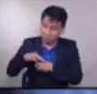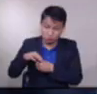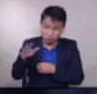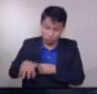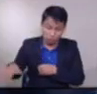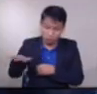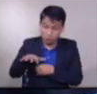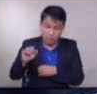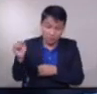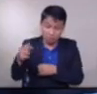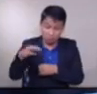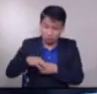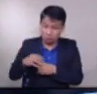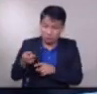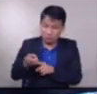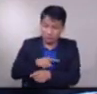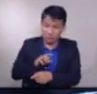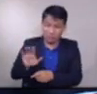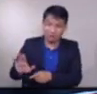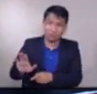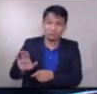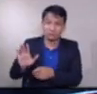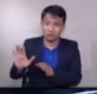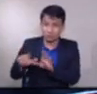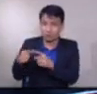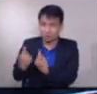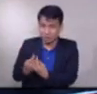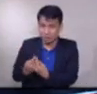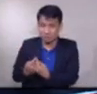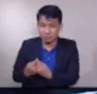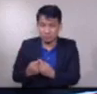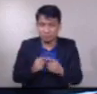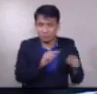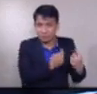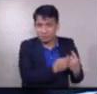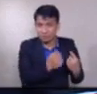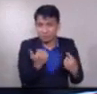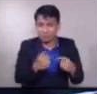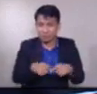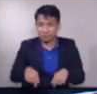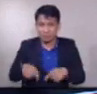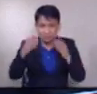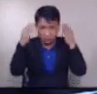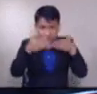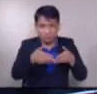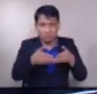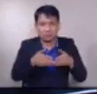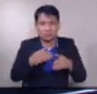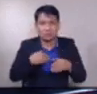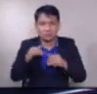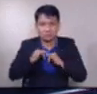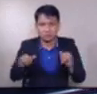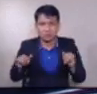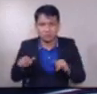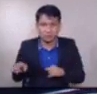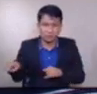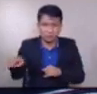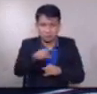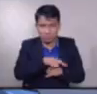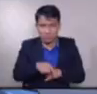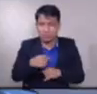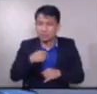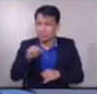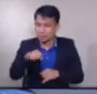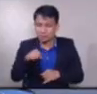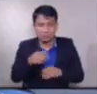hindi mo sinasabi dun sa mga hindi Lumad na iboto ka. Ang tina-target mo yung mga kapwa. This is the baseline voting and then